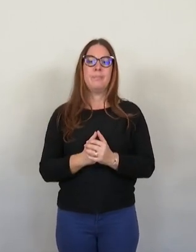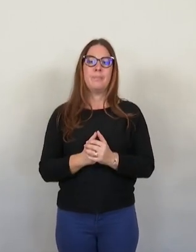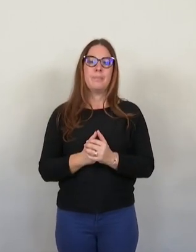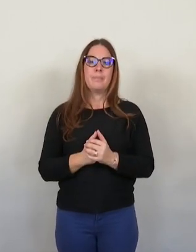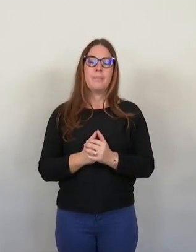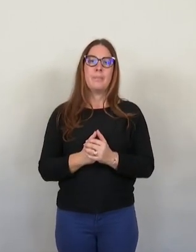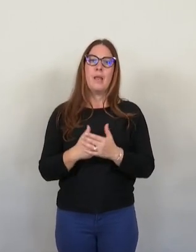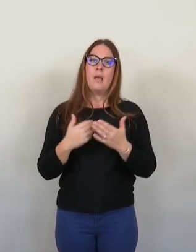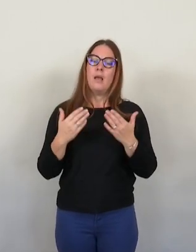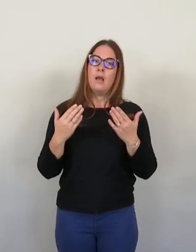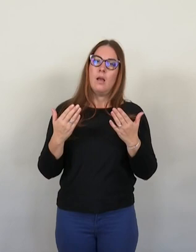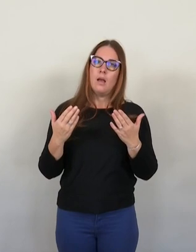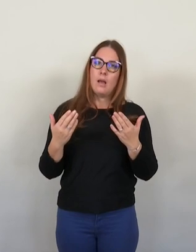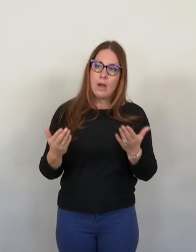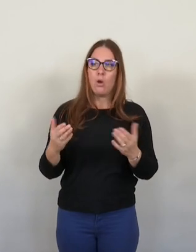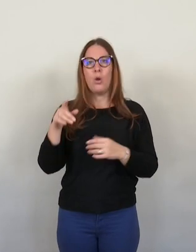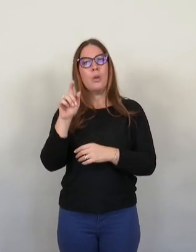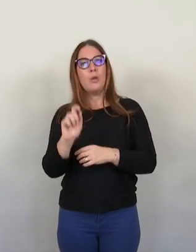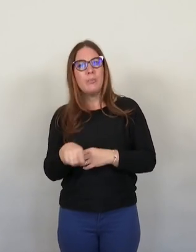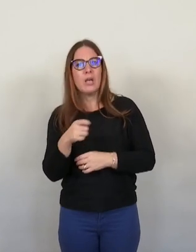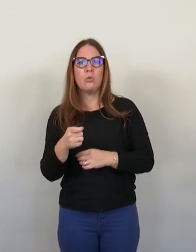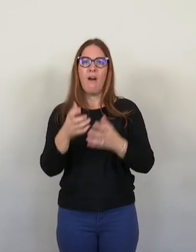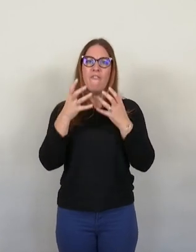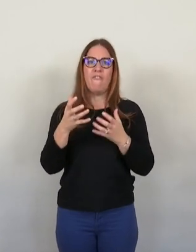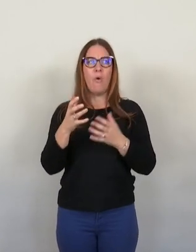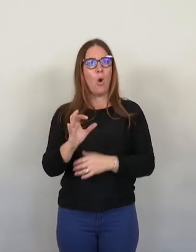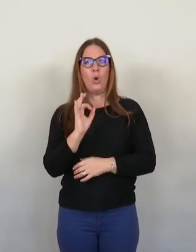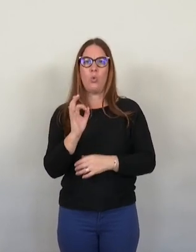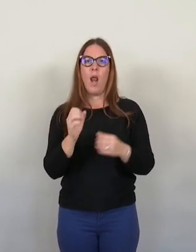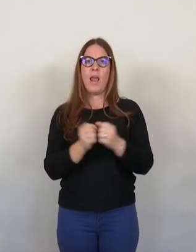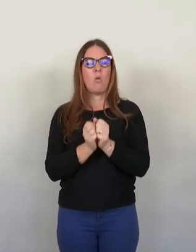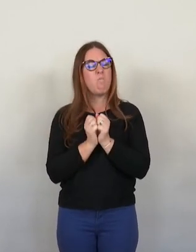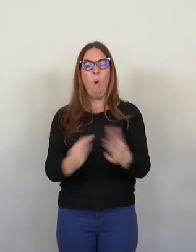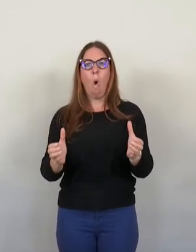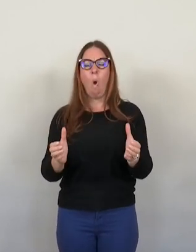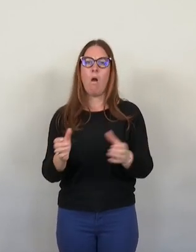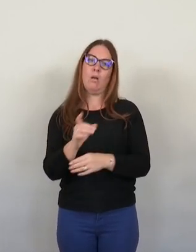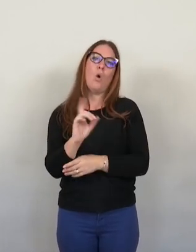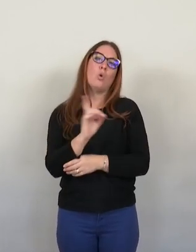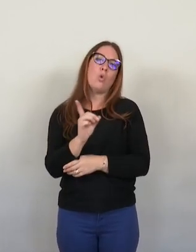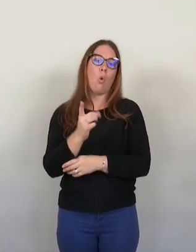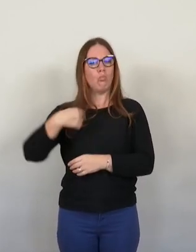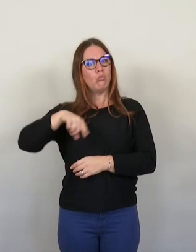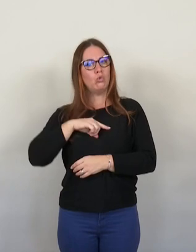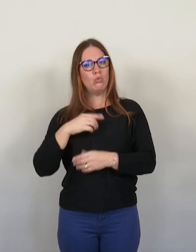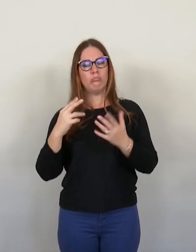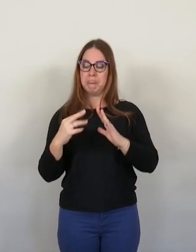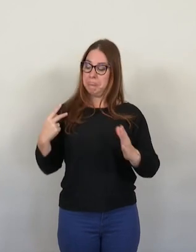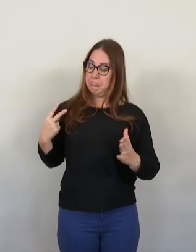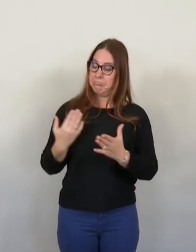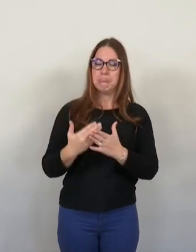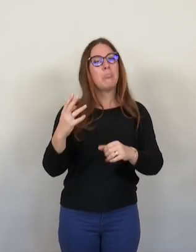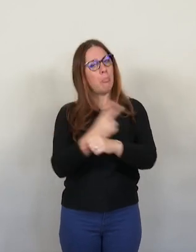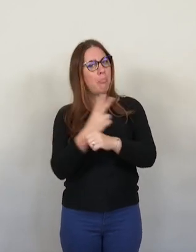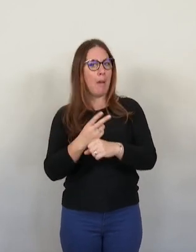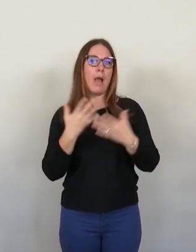pour étendre de façon énorme le nombre de sanitaires puisque nous sommes effectivement plutôt correctement dotés mais les